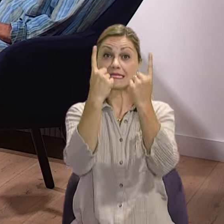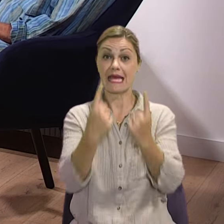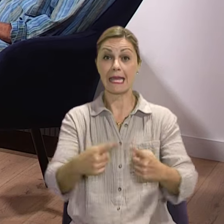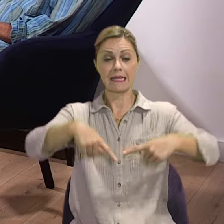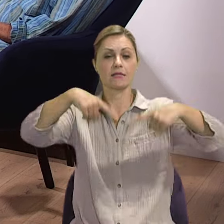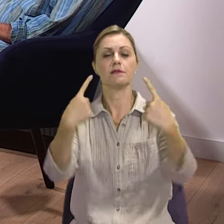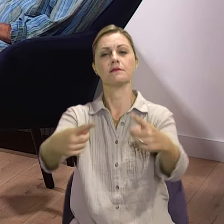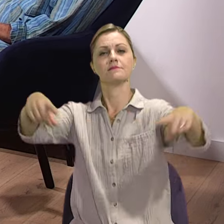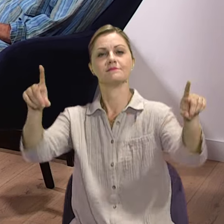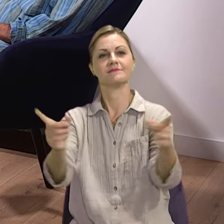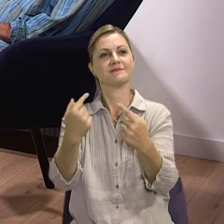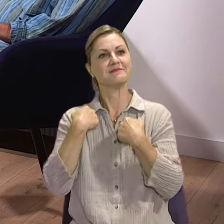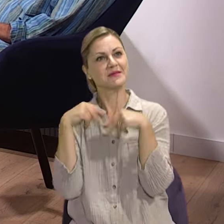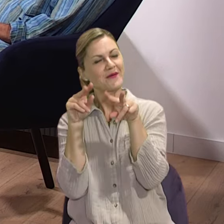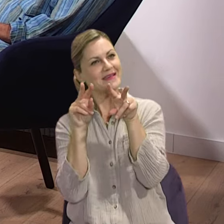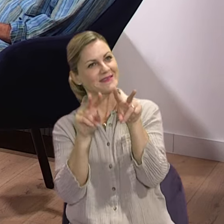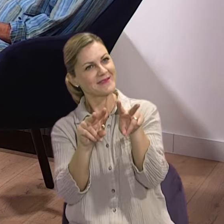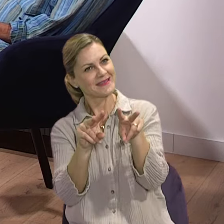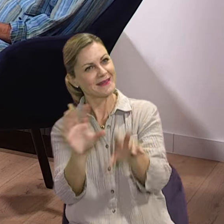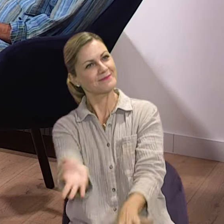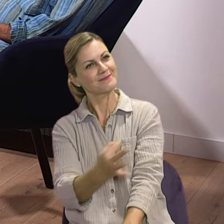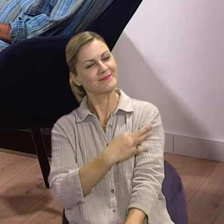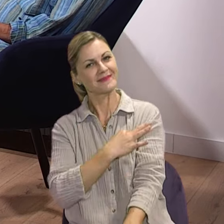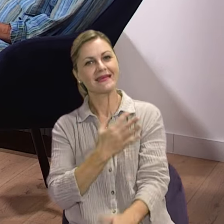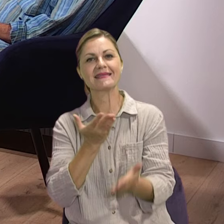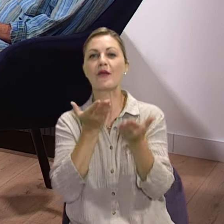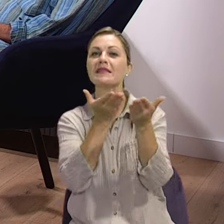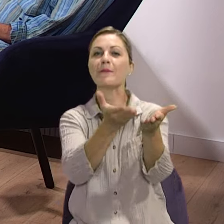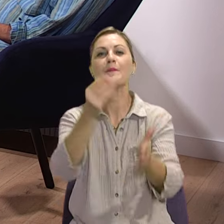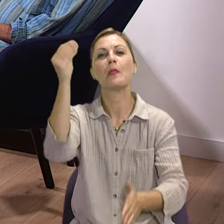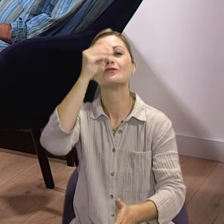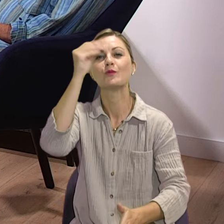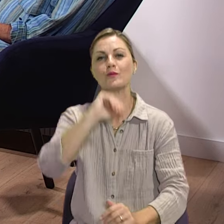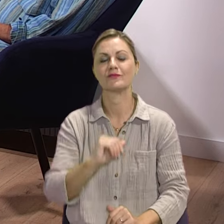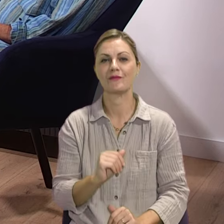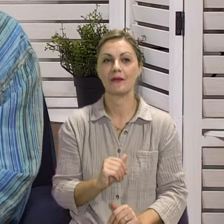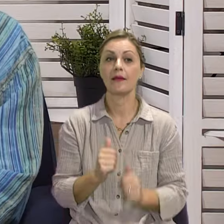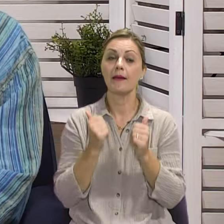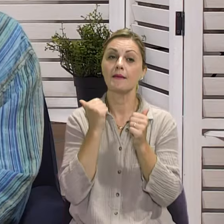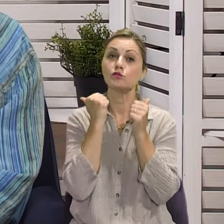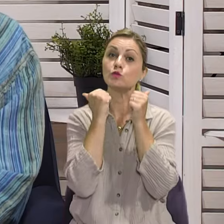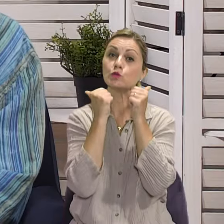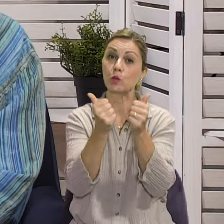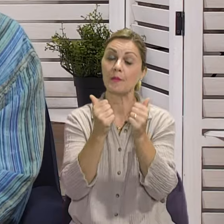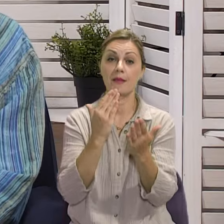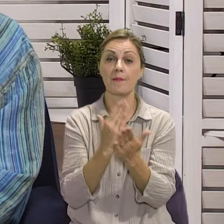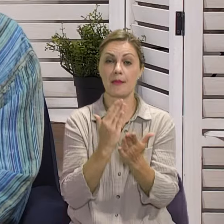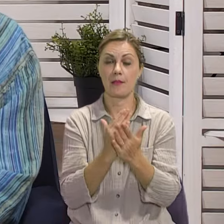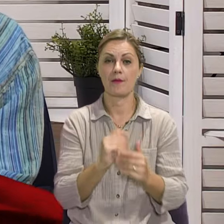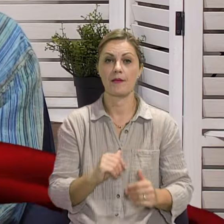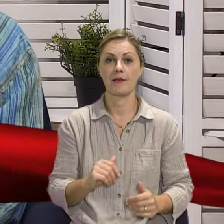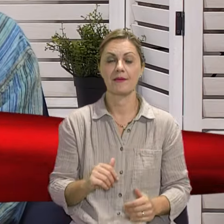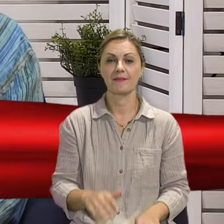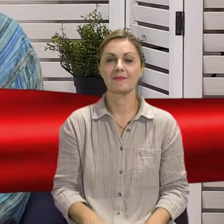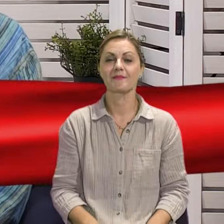da, da. Vidjeli smo vas. Ne, da. Kako je to iskustvo? Ma to je super. To je super jer sam